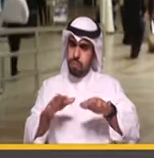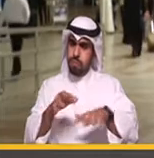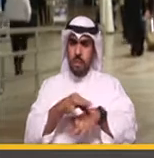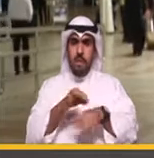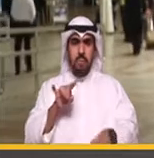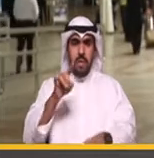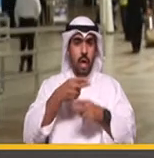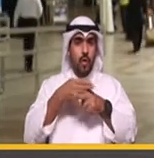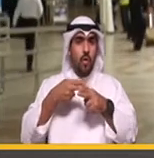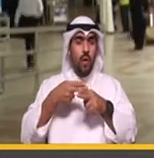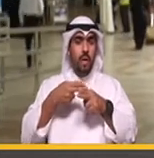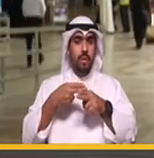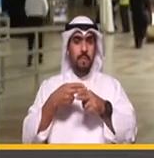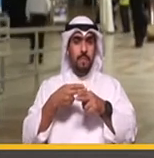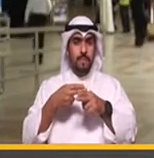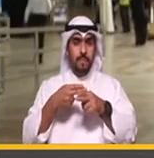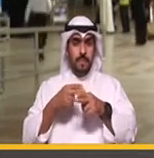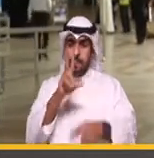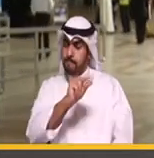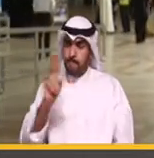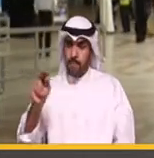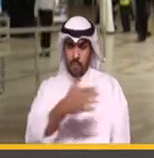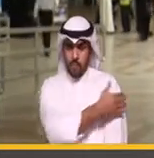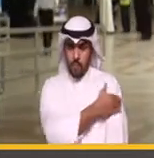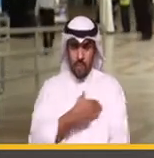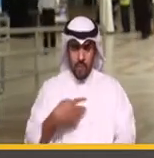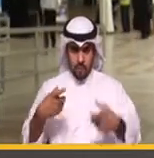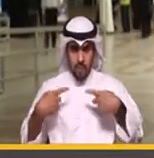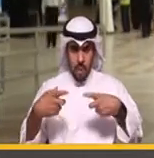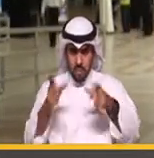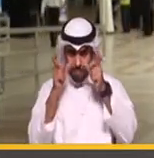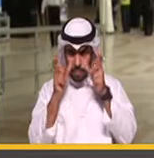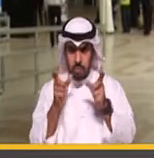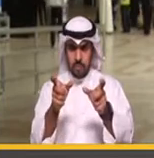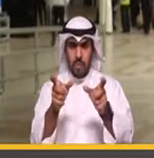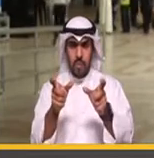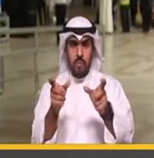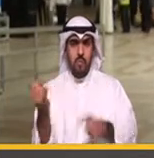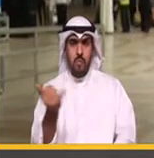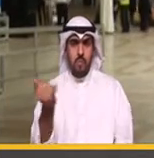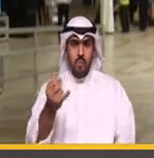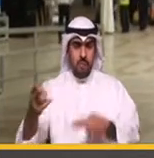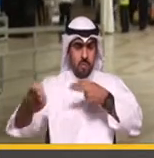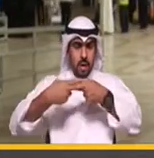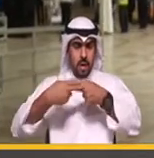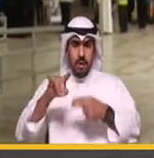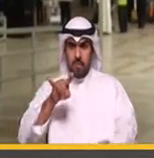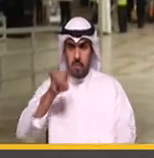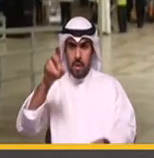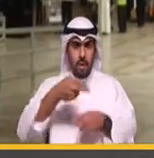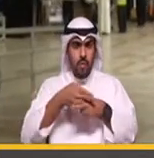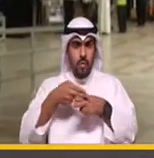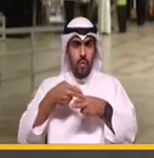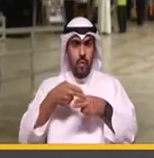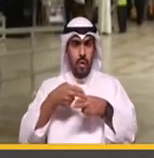الداخلية والمجمع، إدارة المجمع في المطار، في إغلاق جميع المنافذ والمداخل في المطار بحيث أن تكون